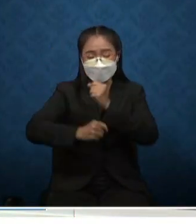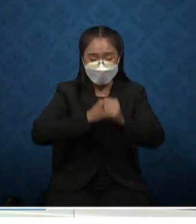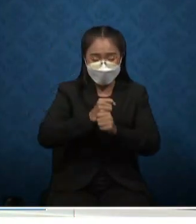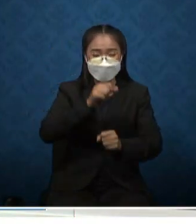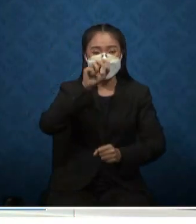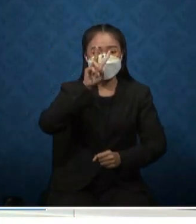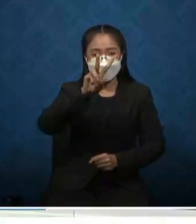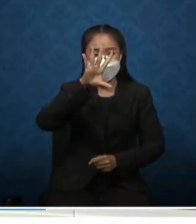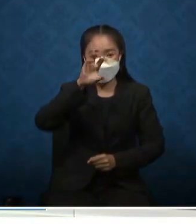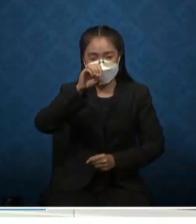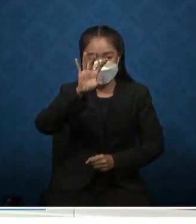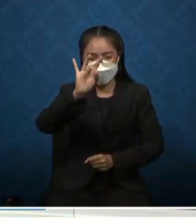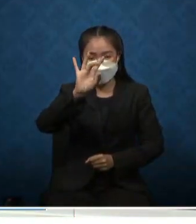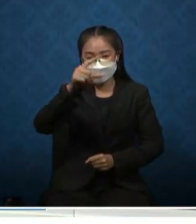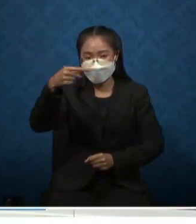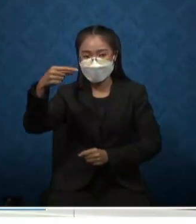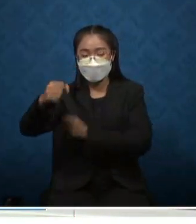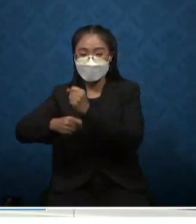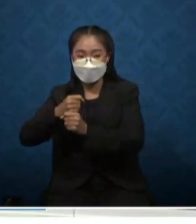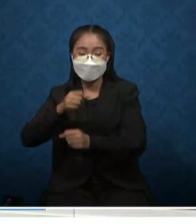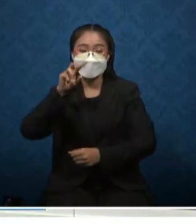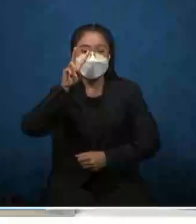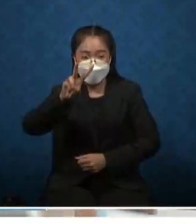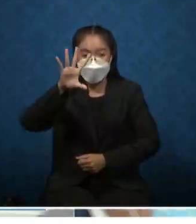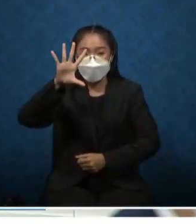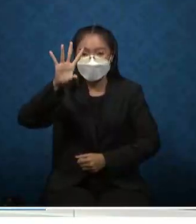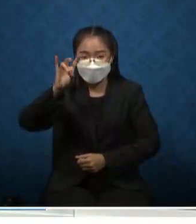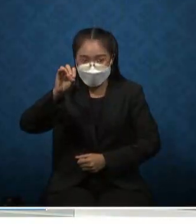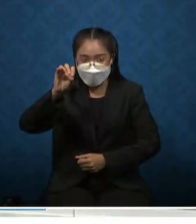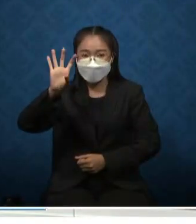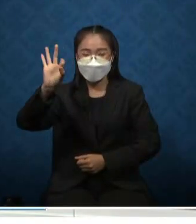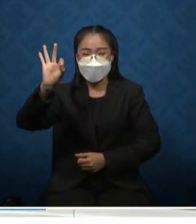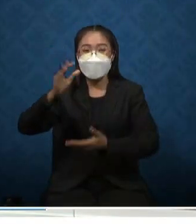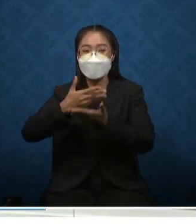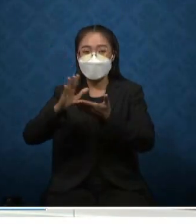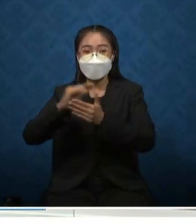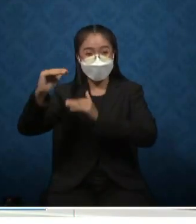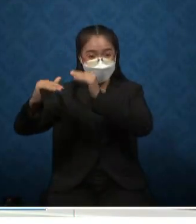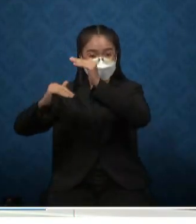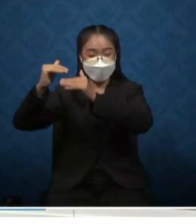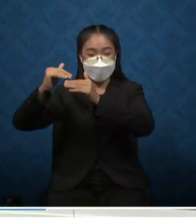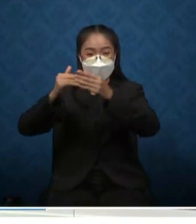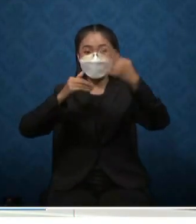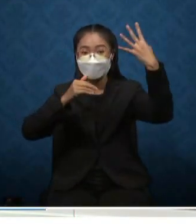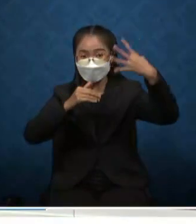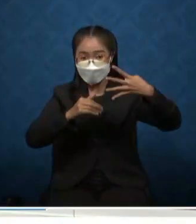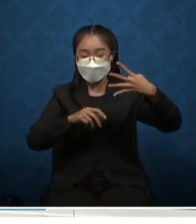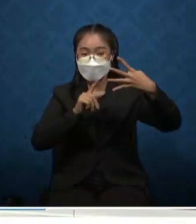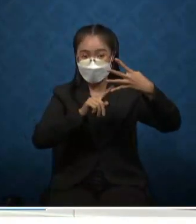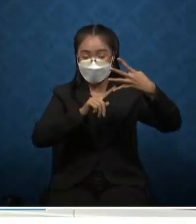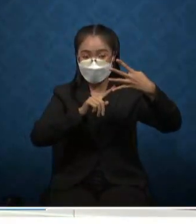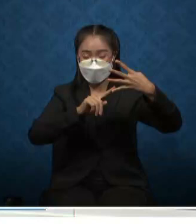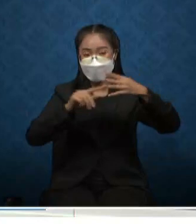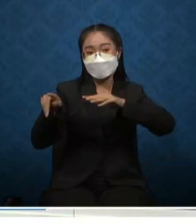2579ซึ่งได้แบ่งการพัฒนาออกเป็น 4ช่วงได้แก่ระยะเตรียมการ